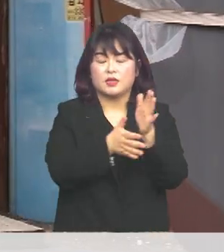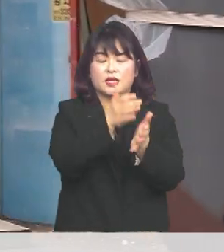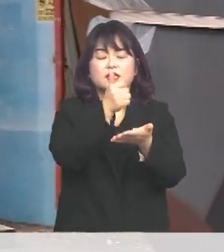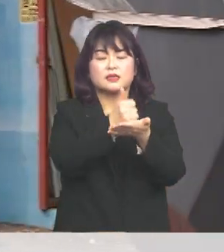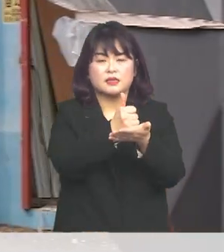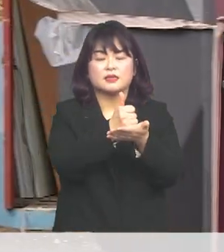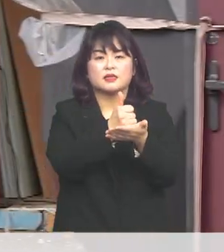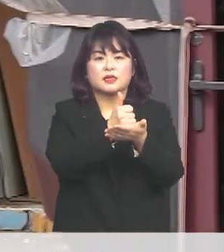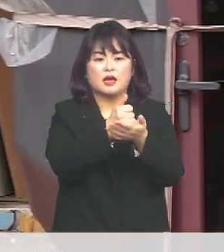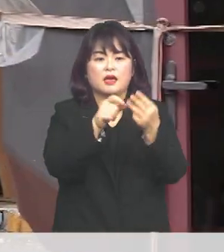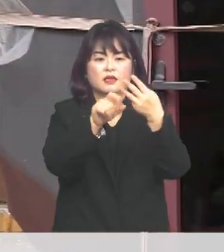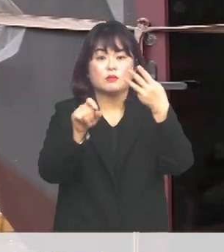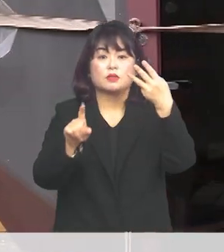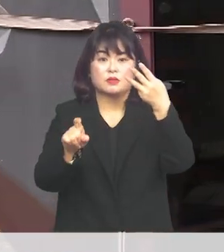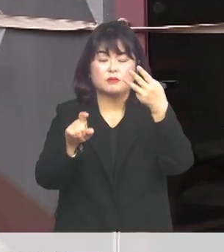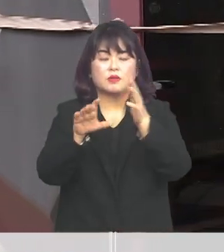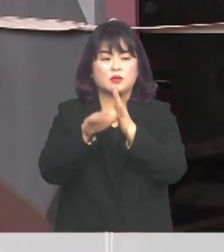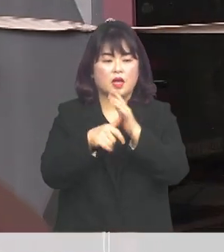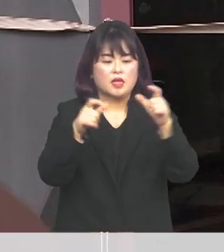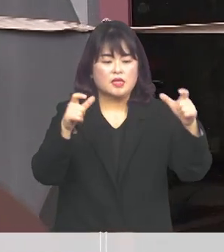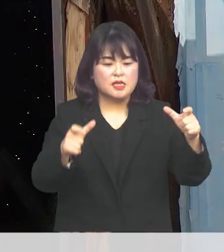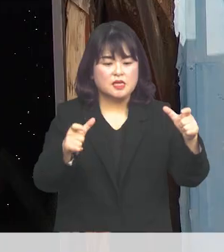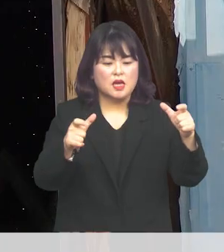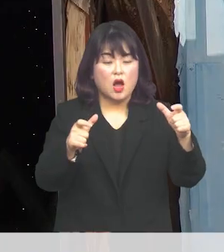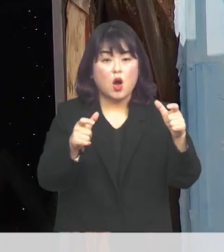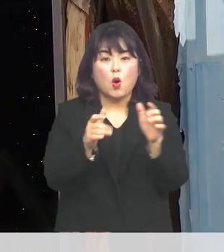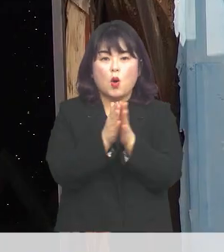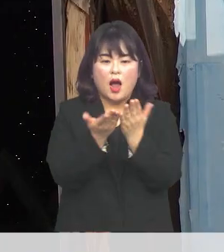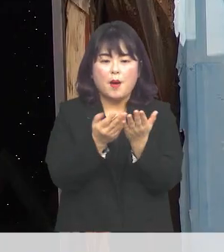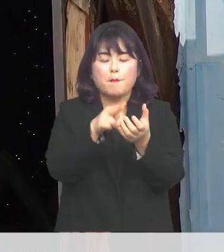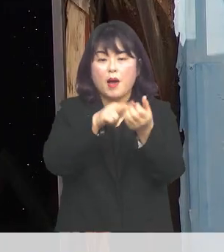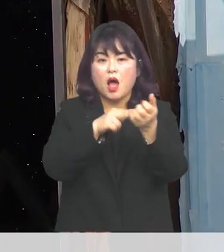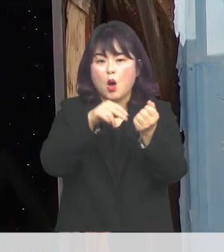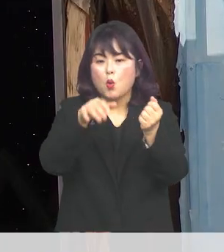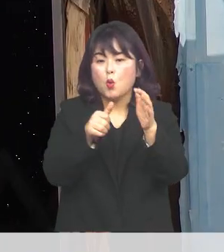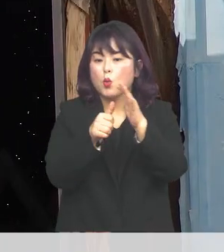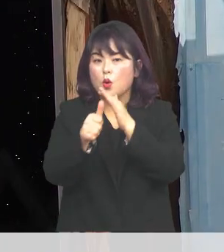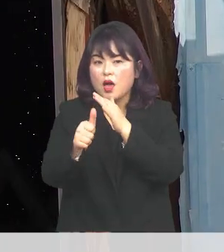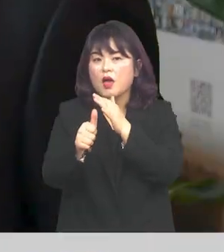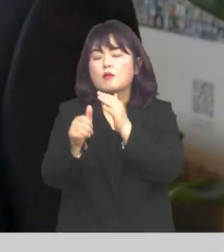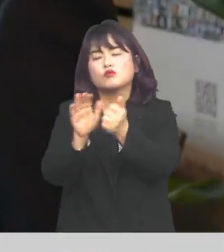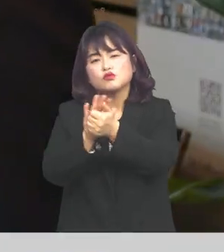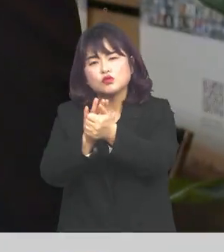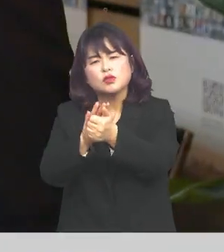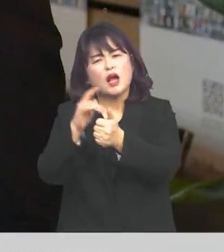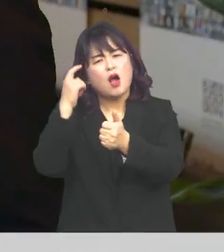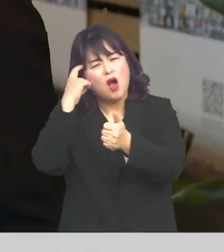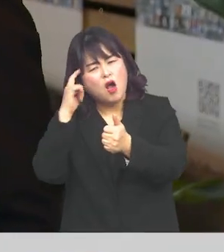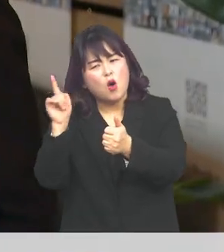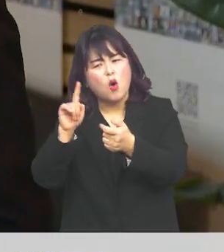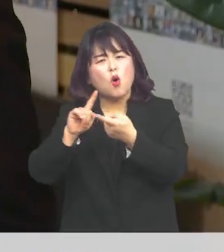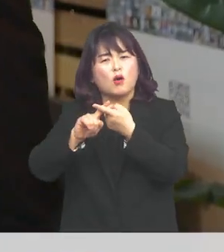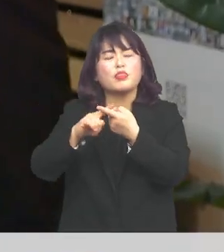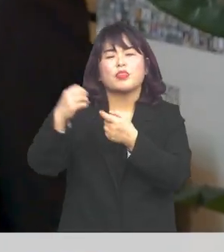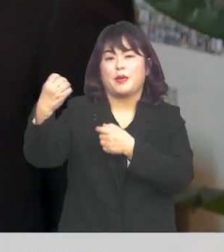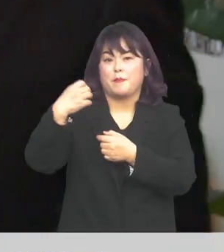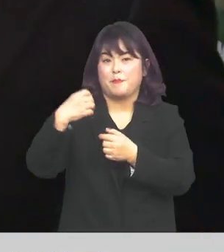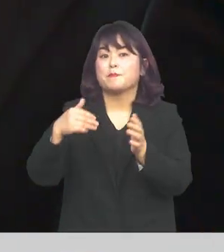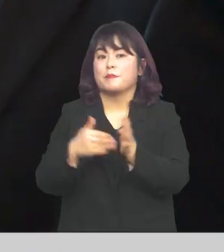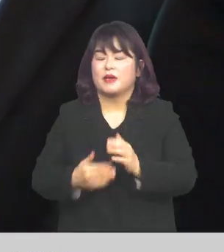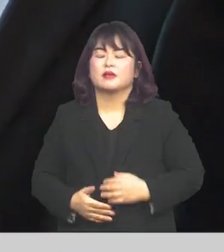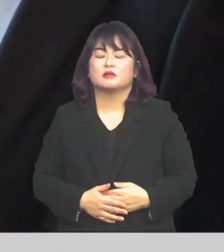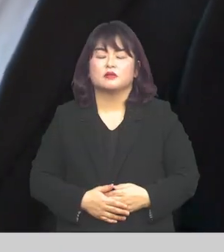이상일 용인특례시장은 지난 12일 지역 서점을 방문해 서점 대표를 격려하고 고충을 듣는 시간을